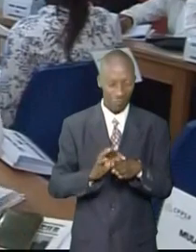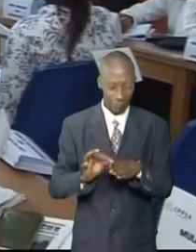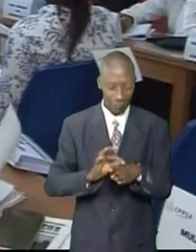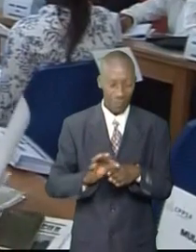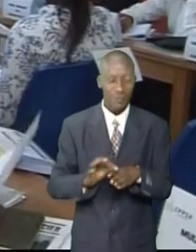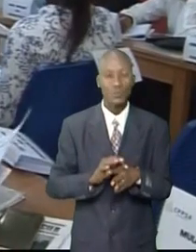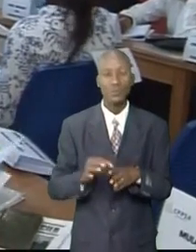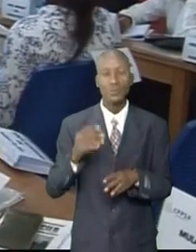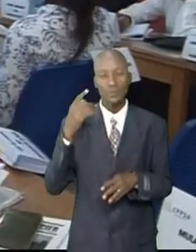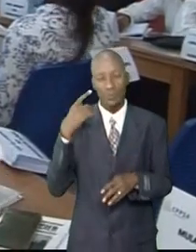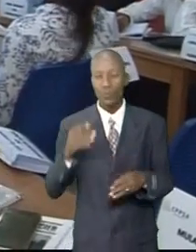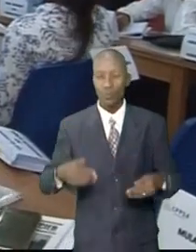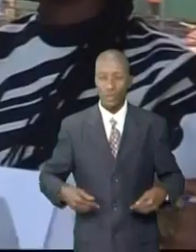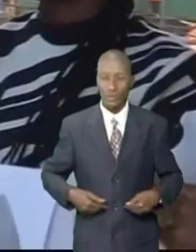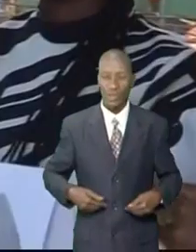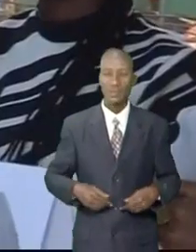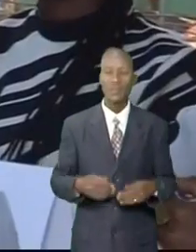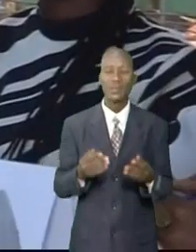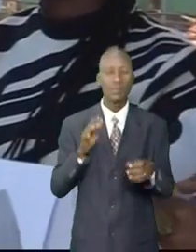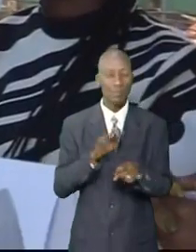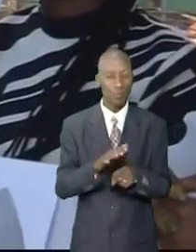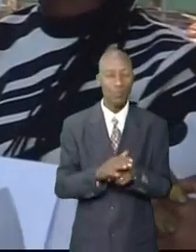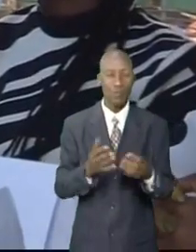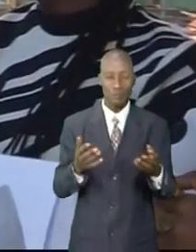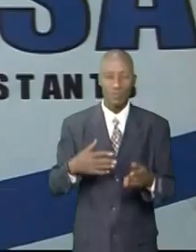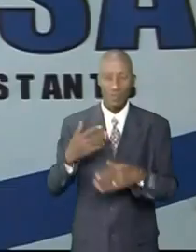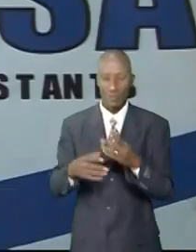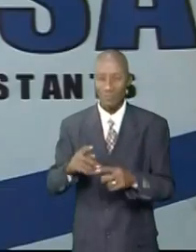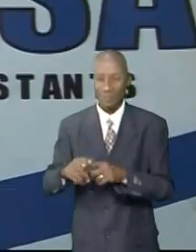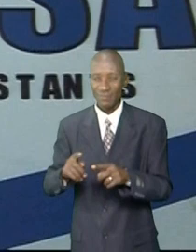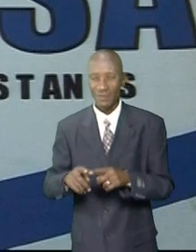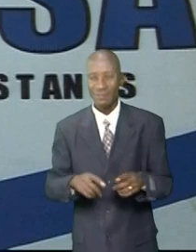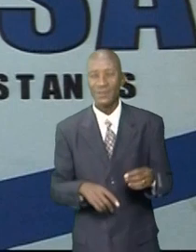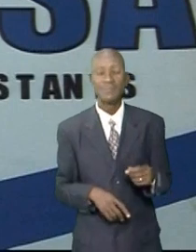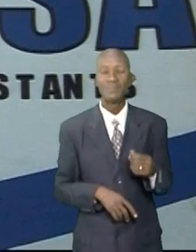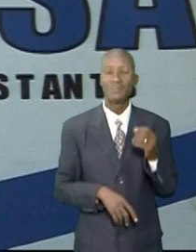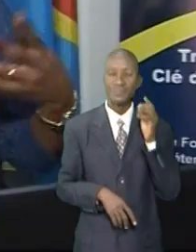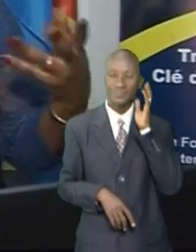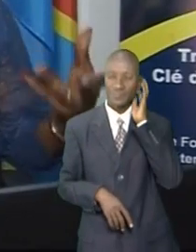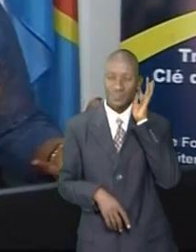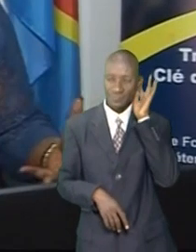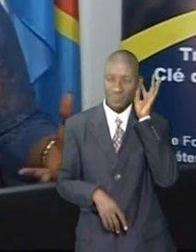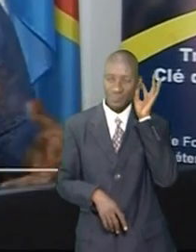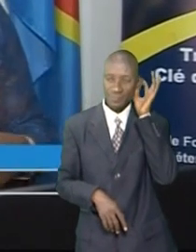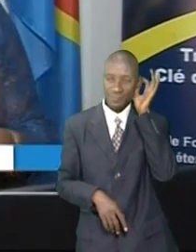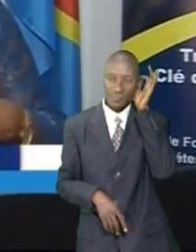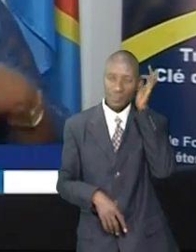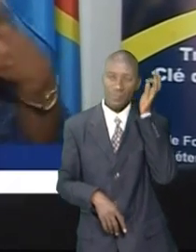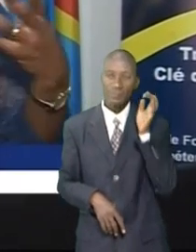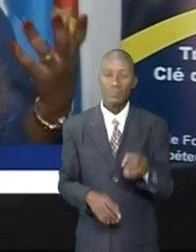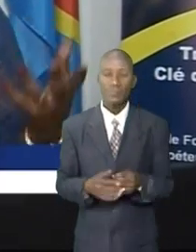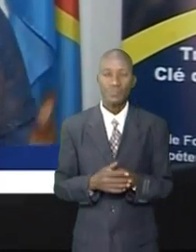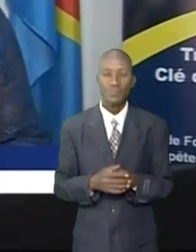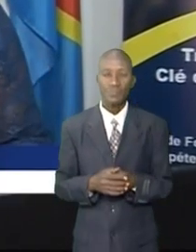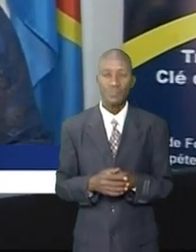avec des formateurs outillés, des arguments solides. Nous lançons l'avis à tous les jeunes qui sont à la maison, qui